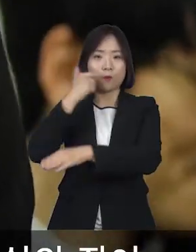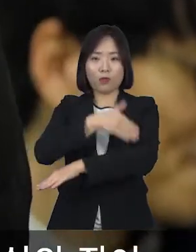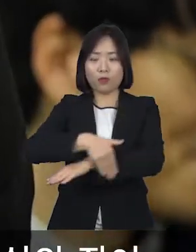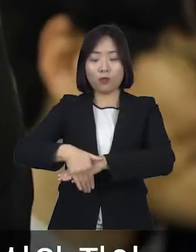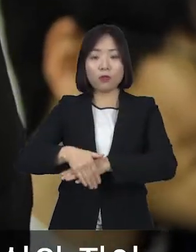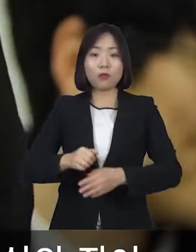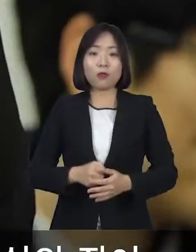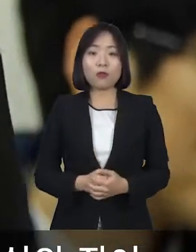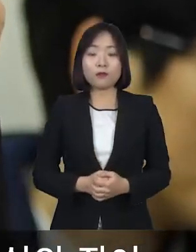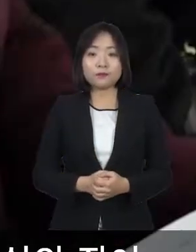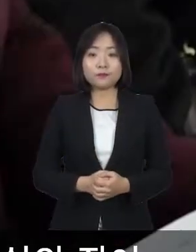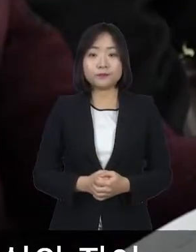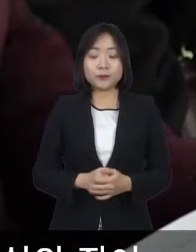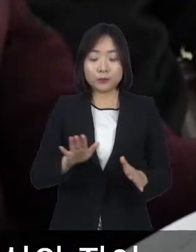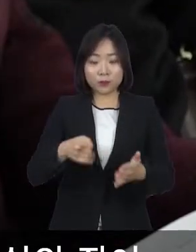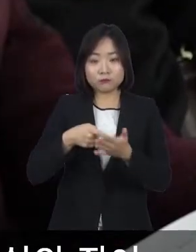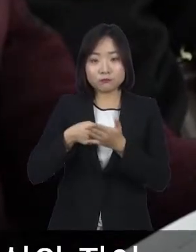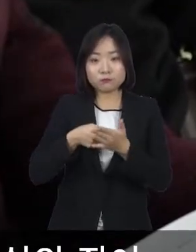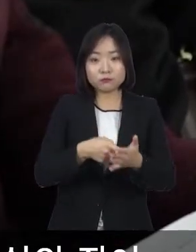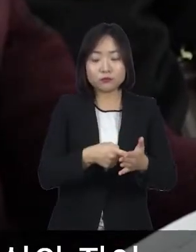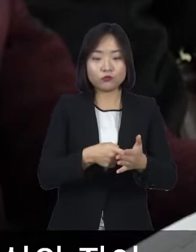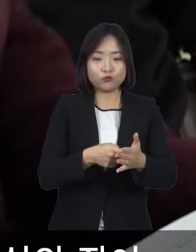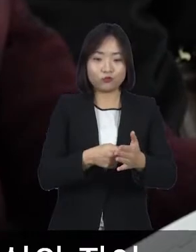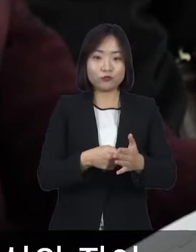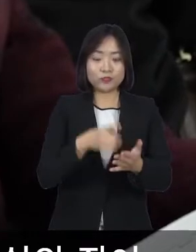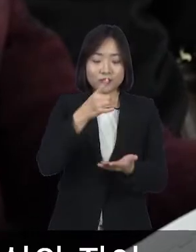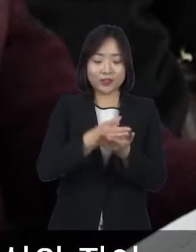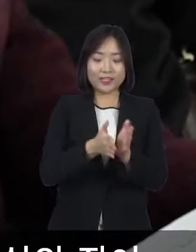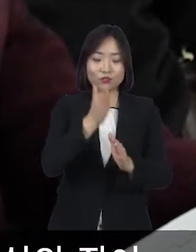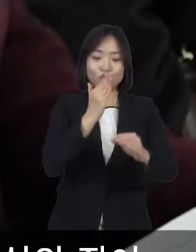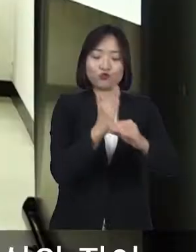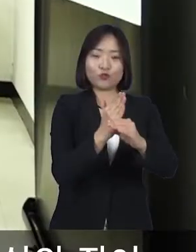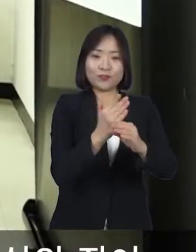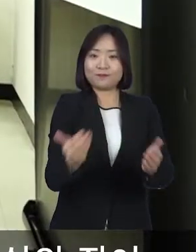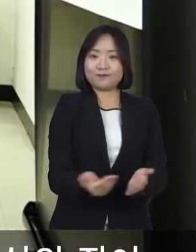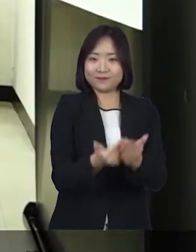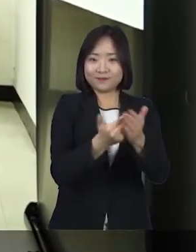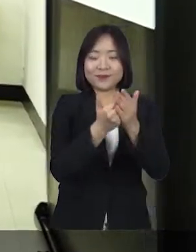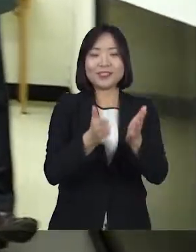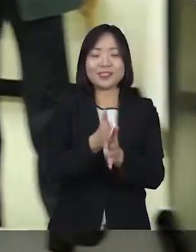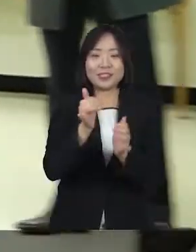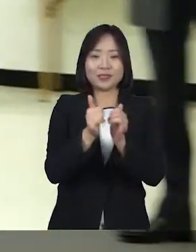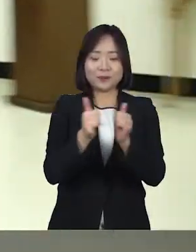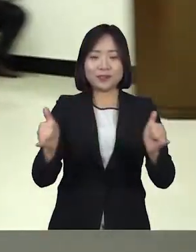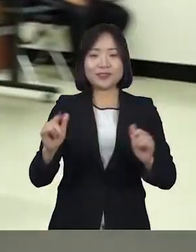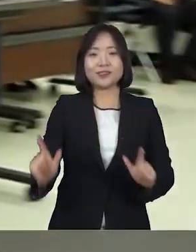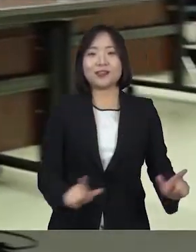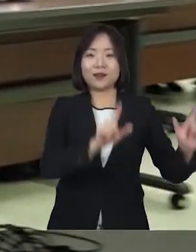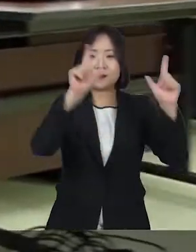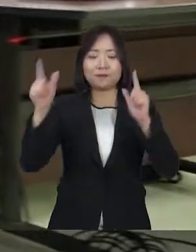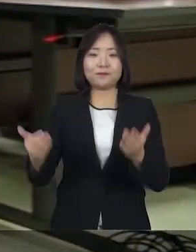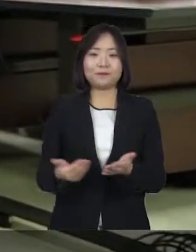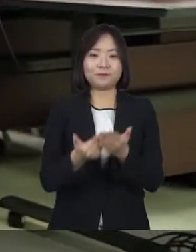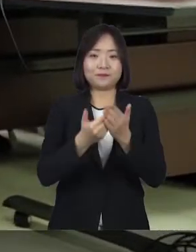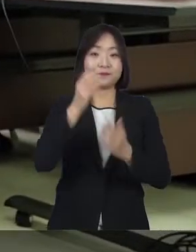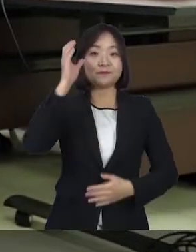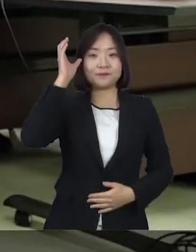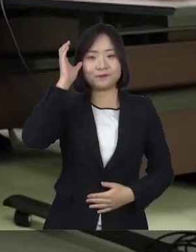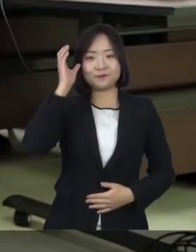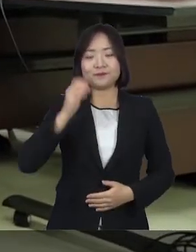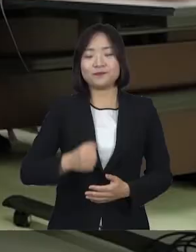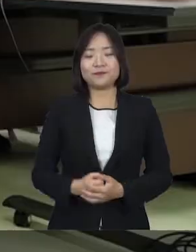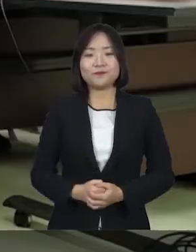이번 도시재생 뉴딜 사업 추진으로 원도심의 활력을 불어넣고 시민의 삶의 질이 개선되길 기대하고 있습니다.